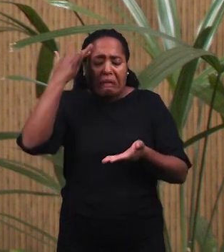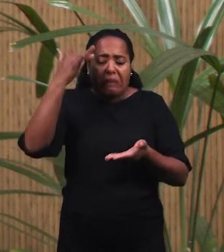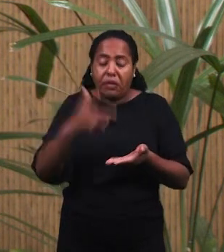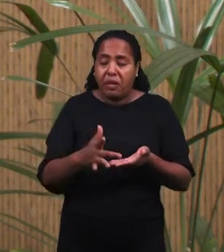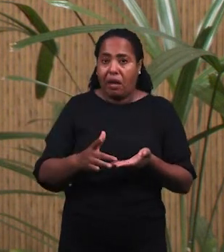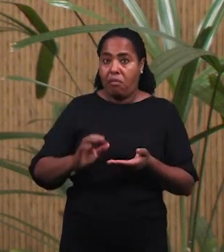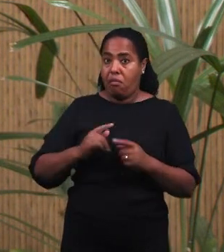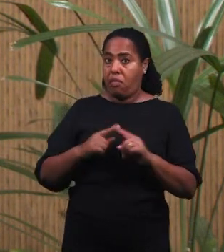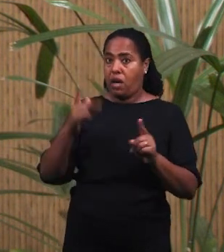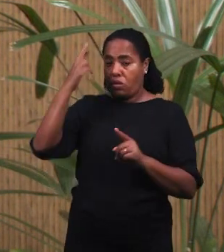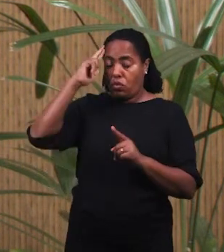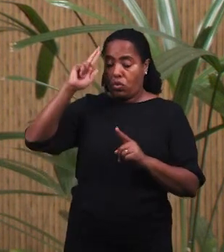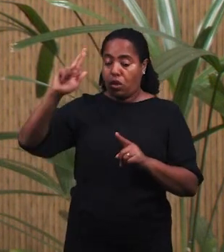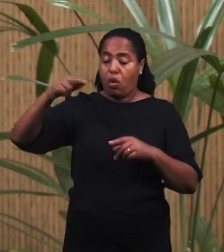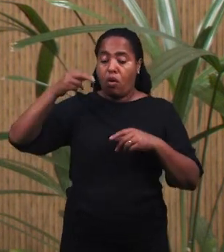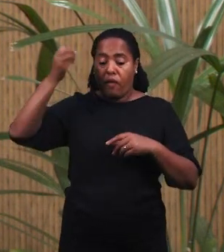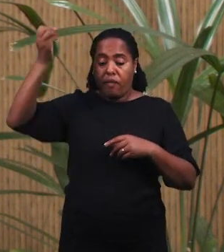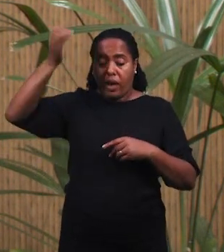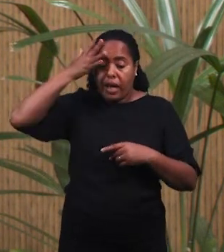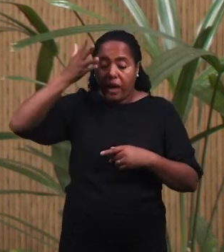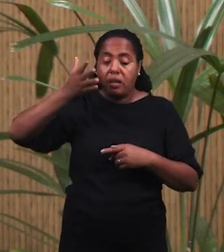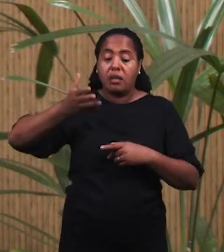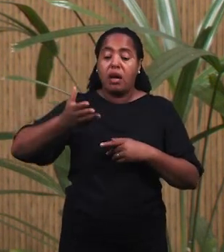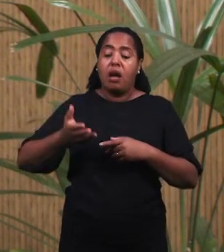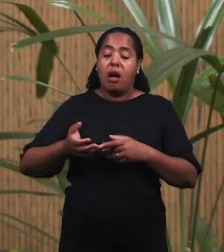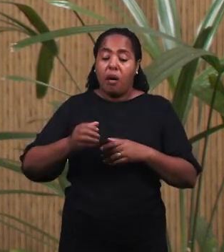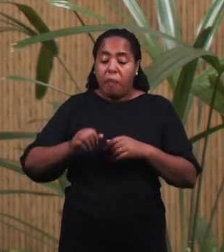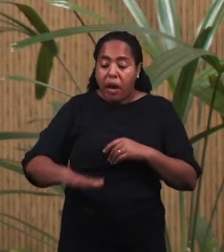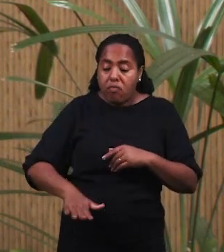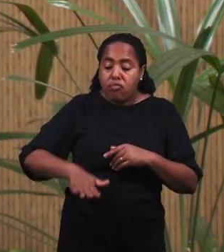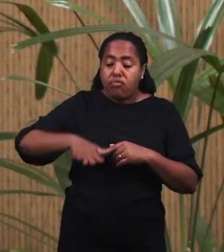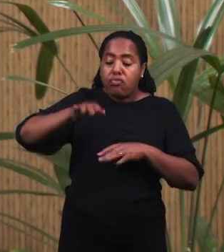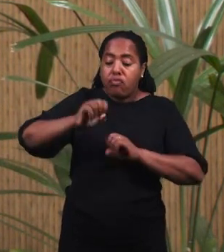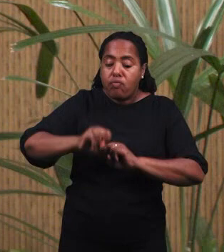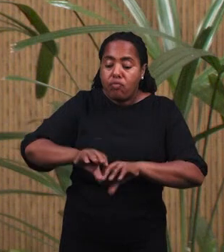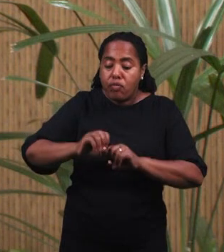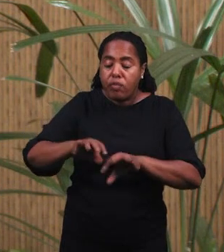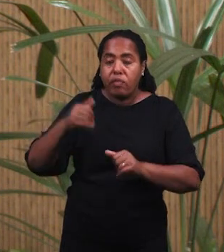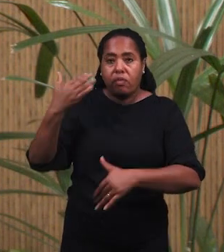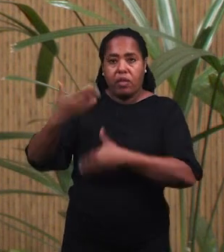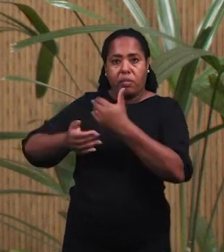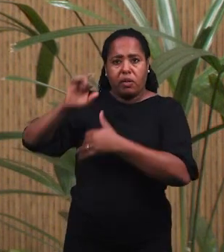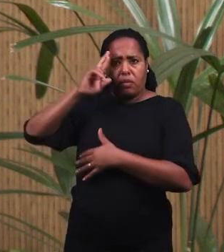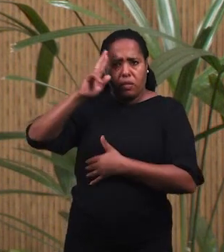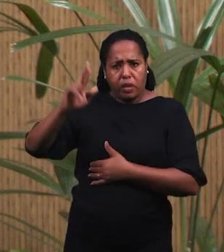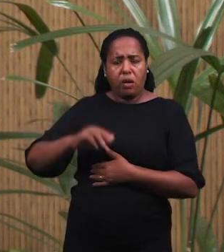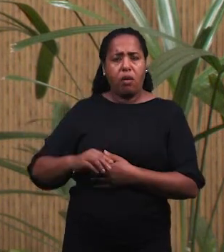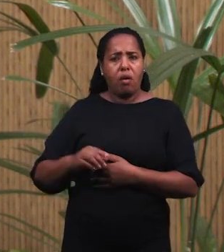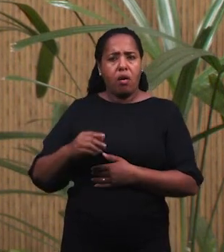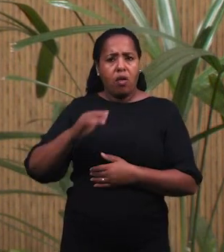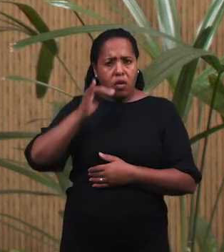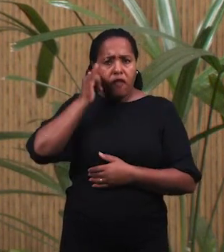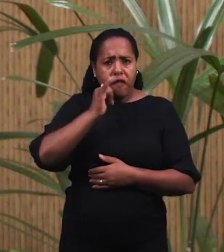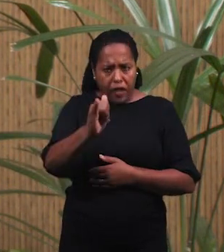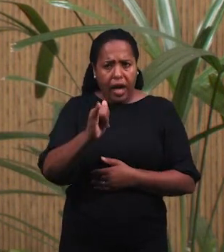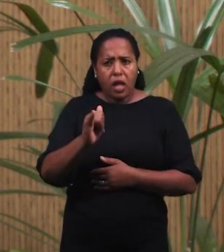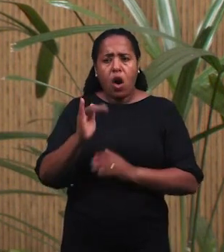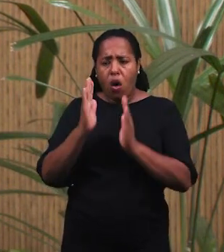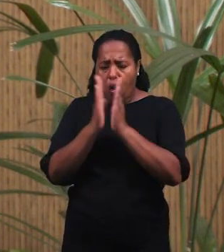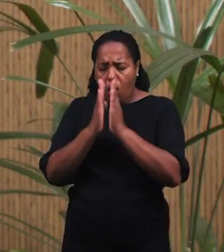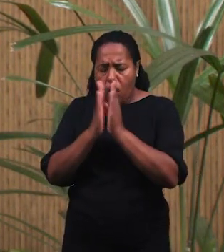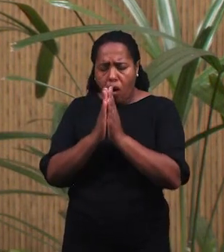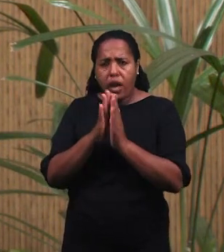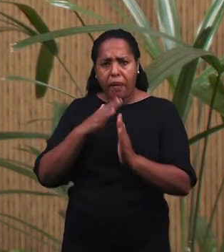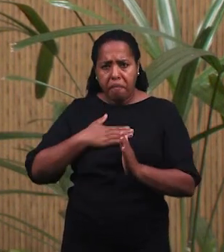Господь говорит: я дам тебе благодать воспитать и вырастить дочь твою в присутствии моем. Ищи моего лица